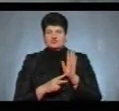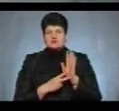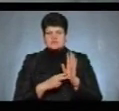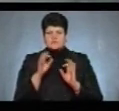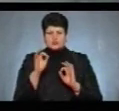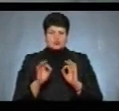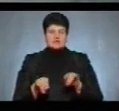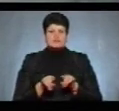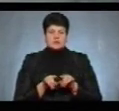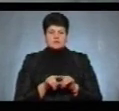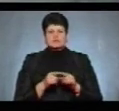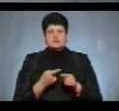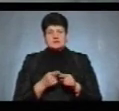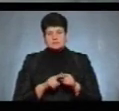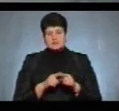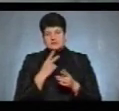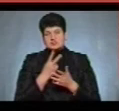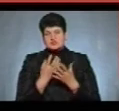97%. Також у цьому випуску дивіться про таке.